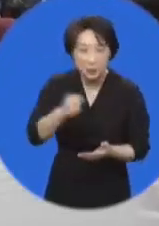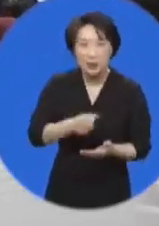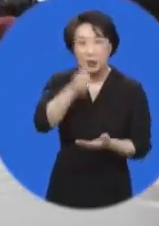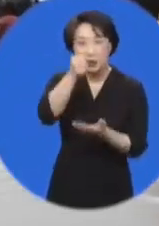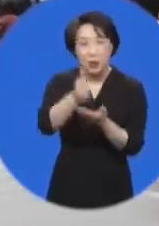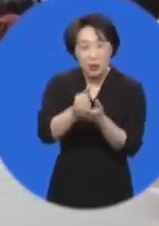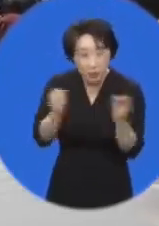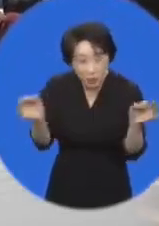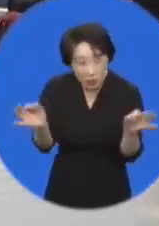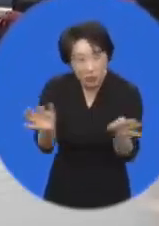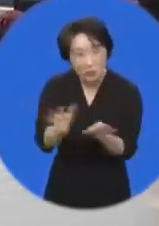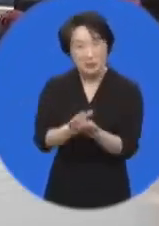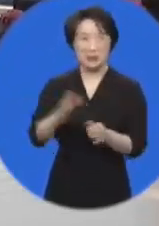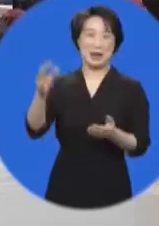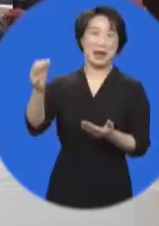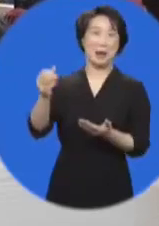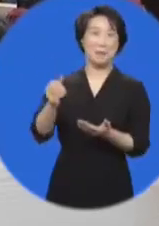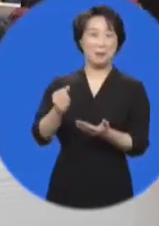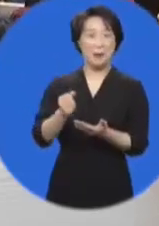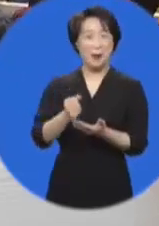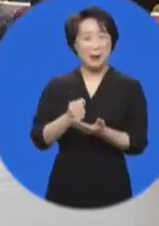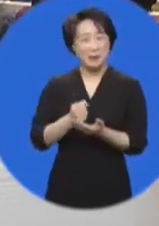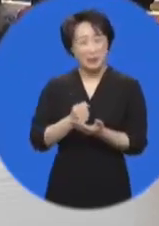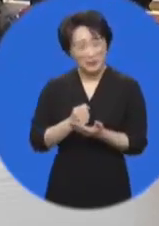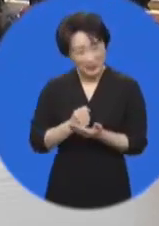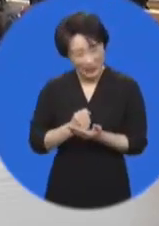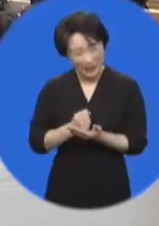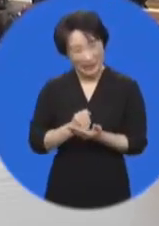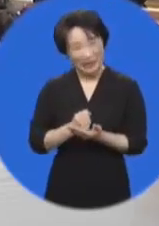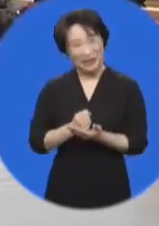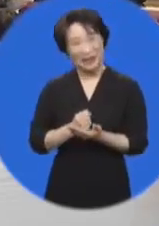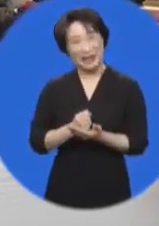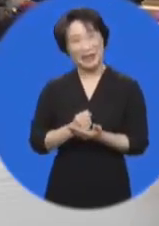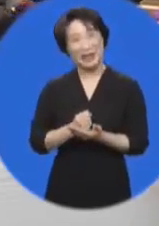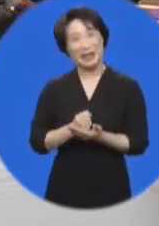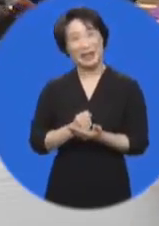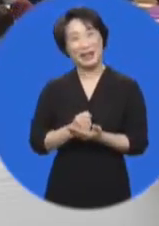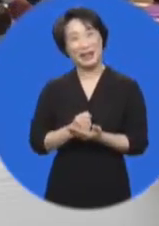그 피로 속죄함 얻었네